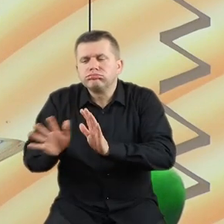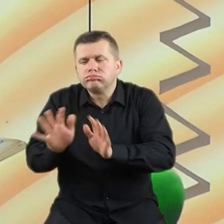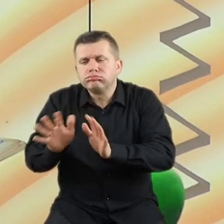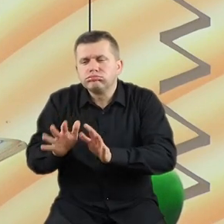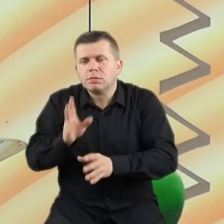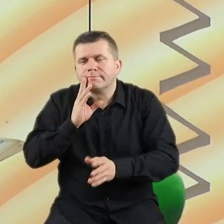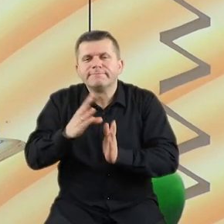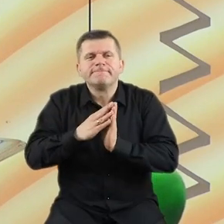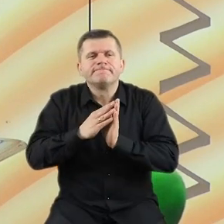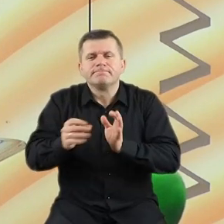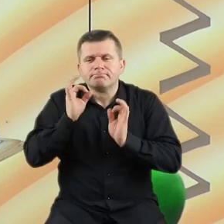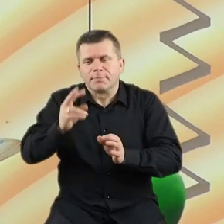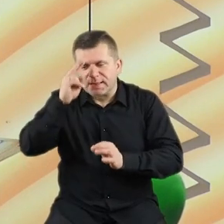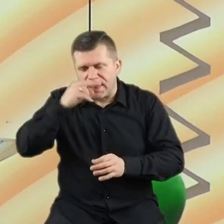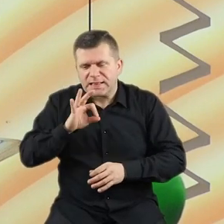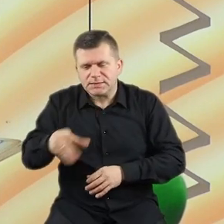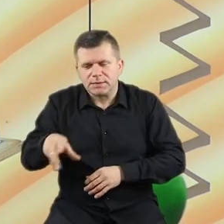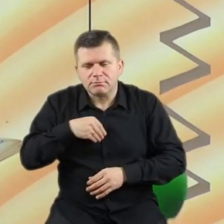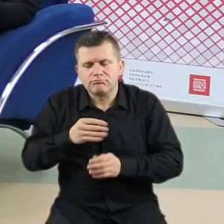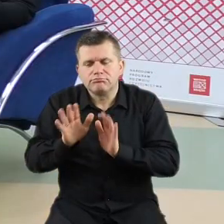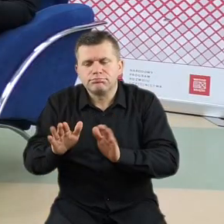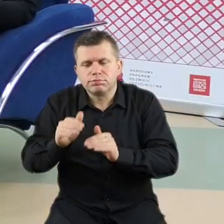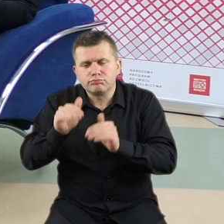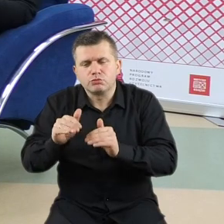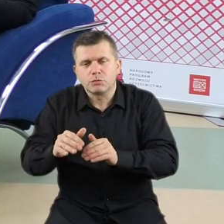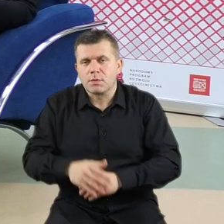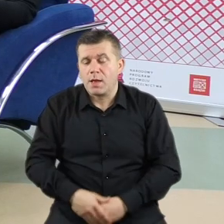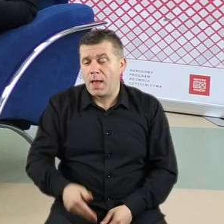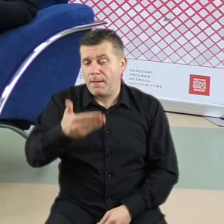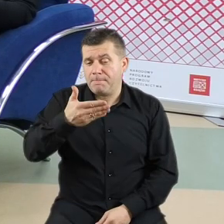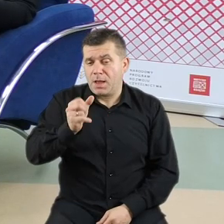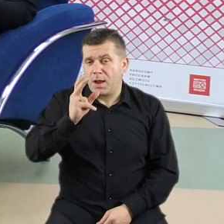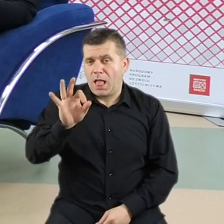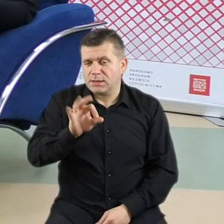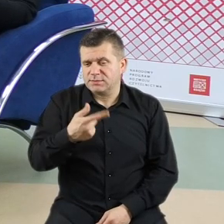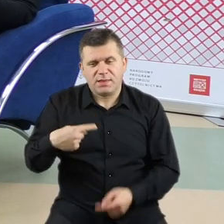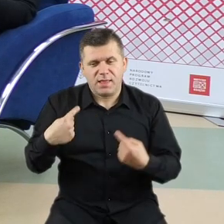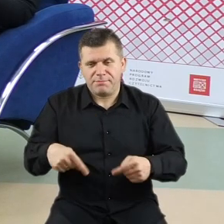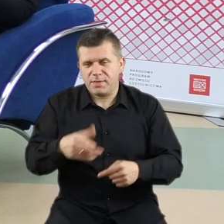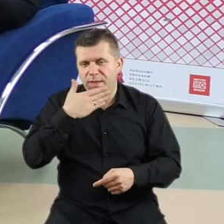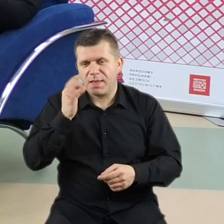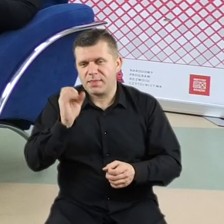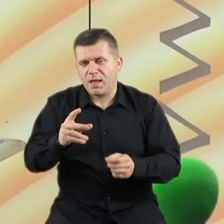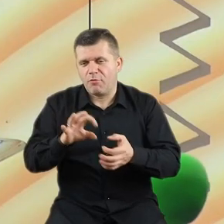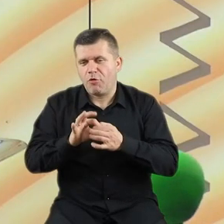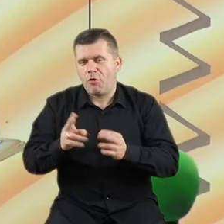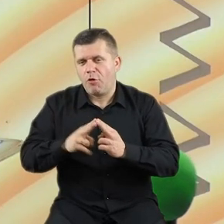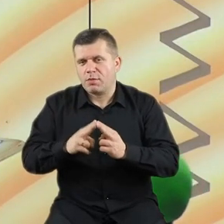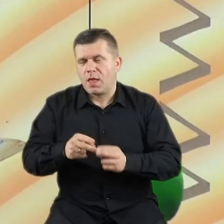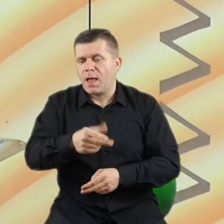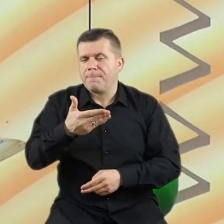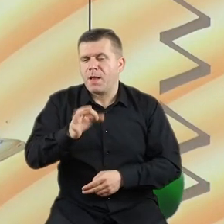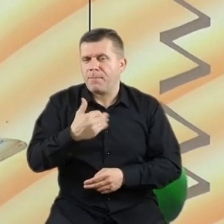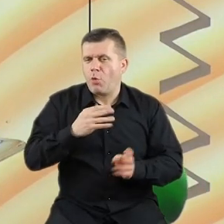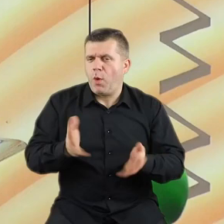To był wzorowy związek tata-syn. No a Niklas nie był w takim związku. No Niklasowi było łatwiej w ogóle